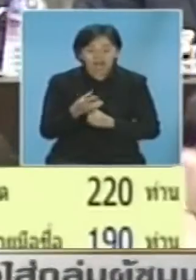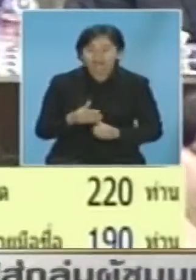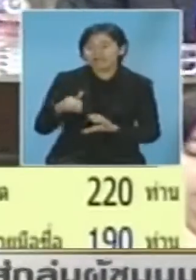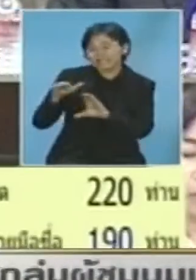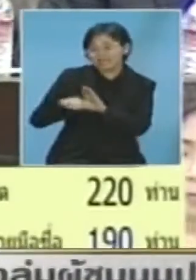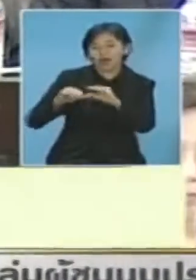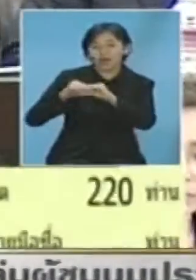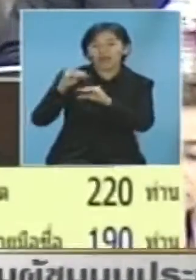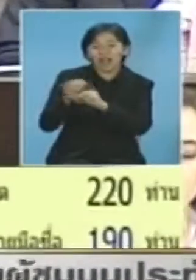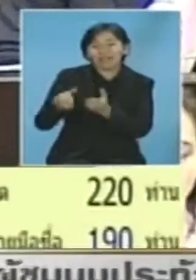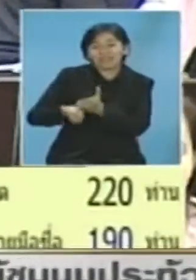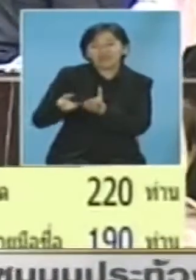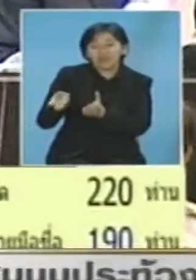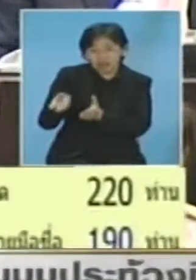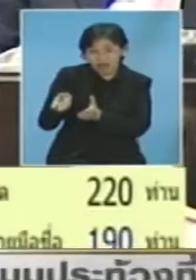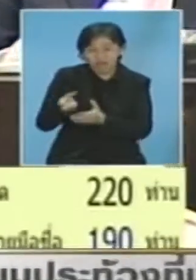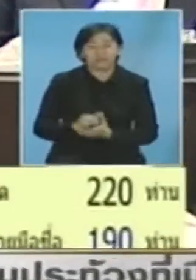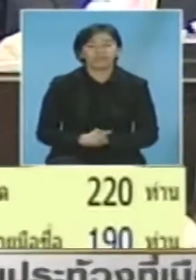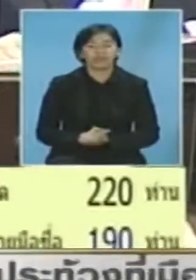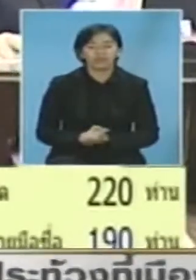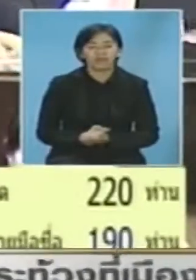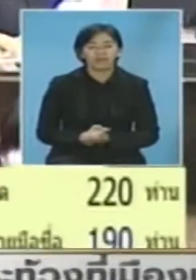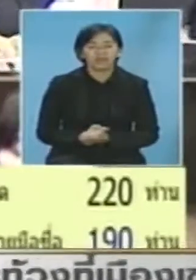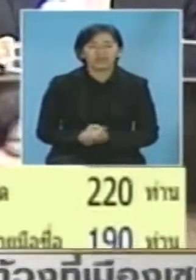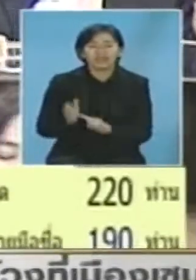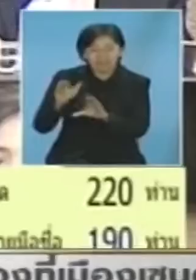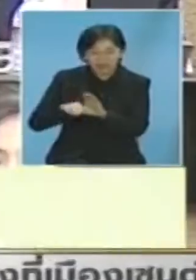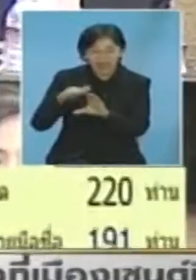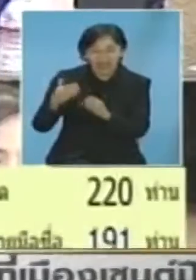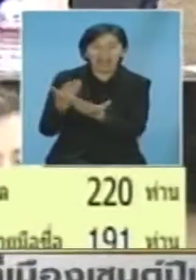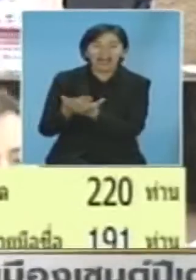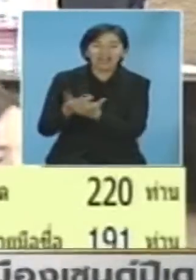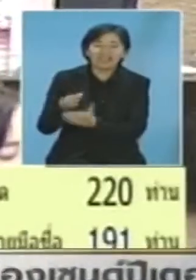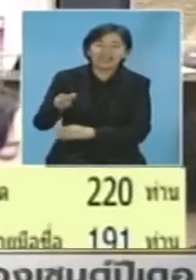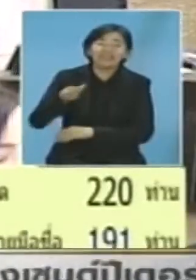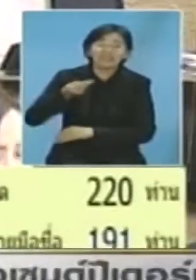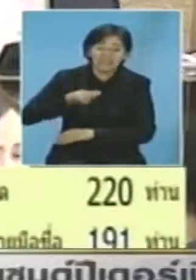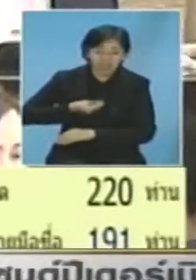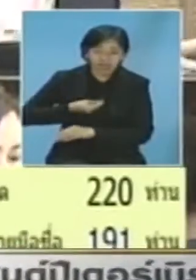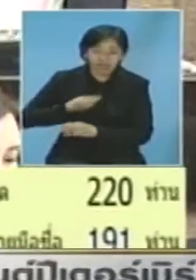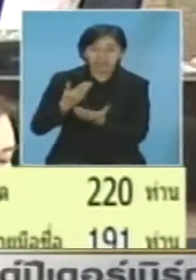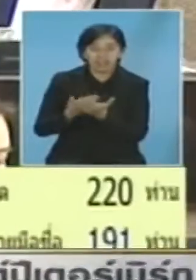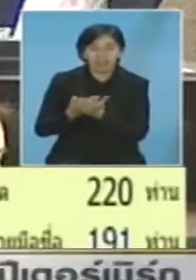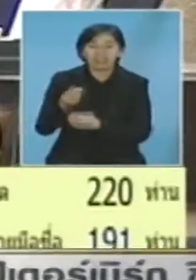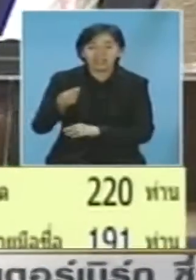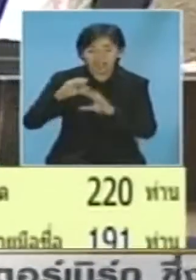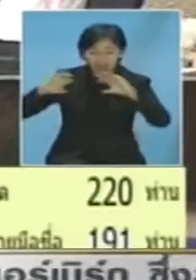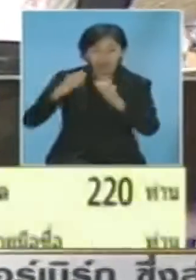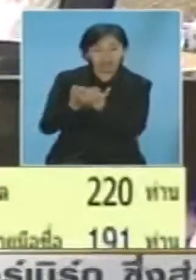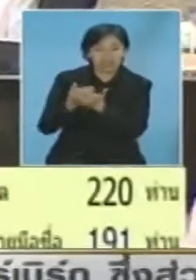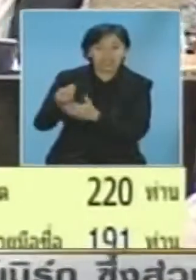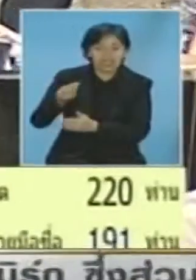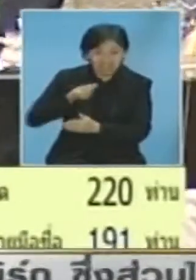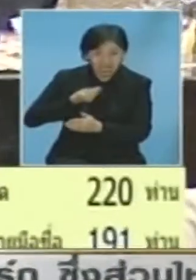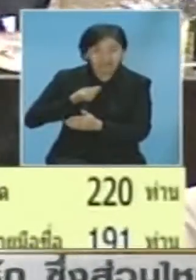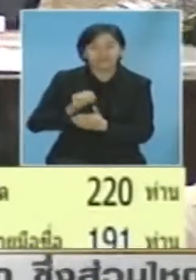งการรับจำนำข้าวรัฐบาลได้จ่ายเงินให้กับชาวนาที่เข้าร่วมโครงการจนถึงปัจจุ